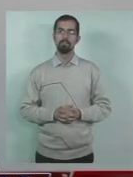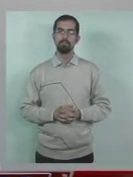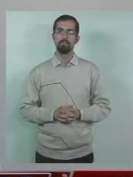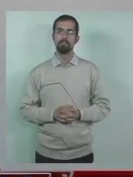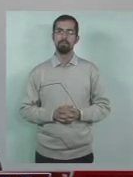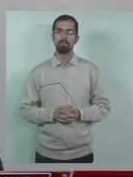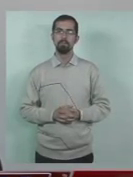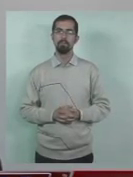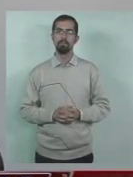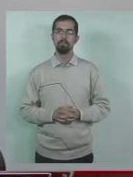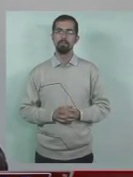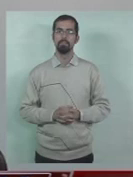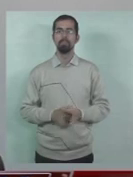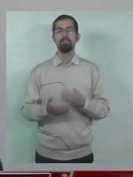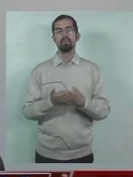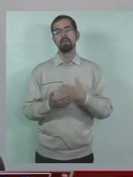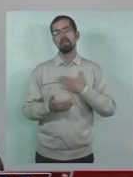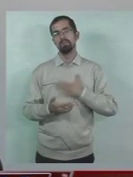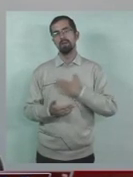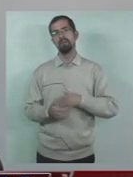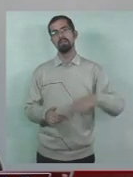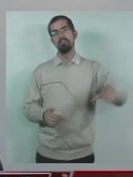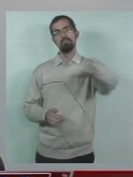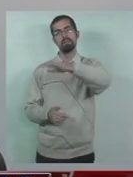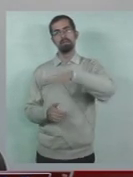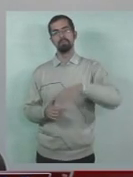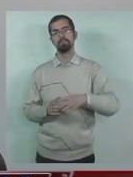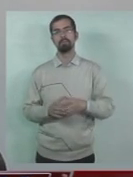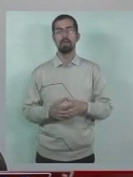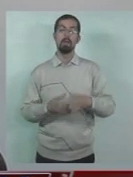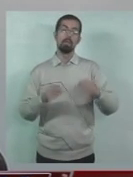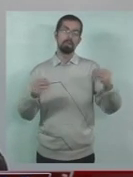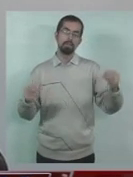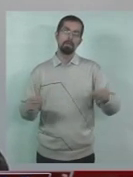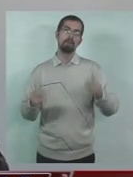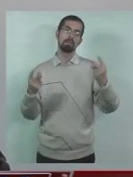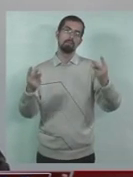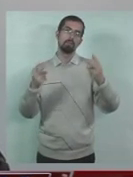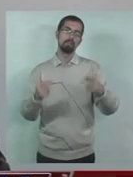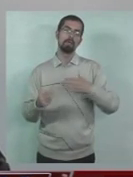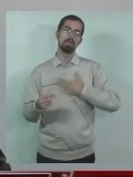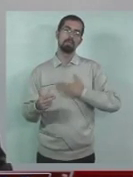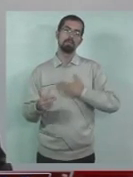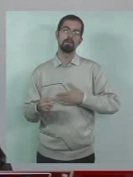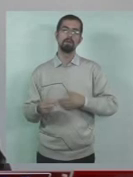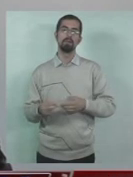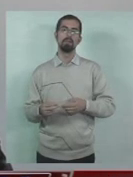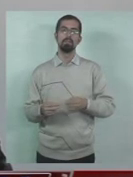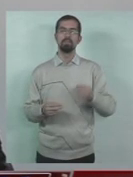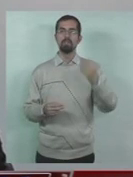problemele vieții pe care noi o ducem. Mai departe, în joi,